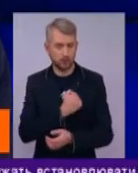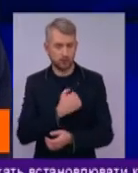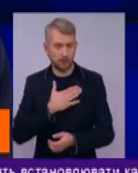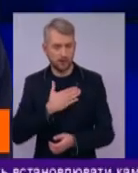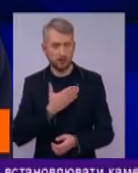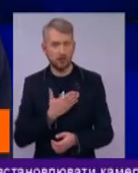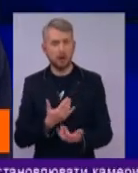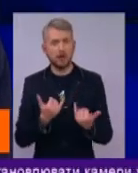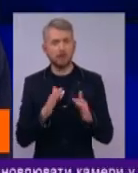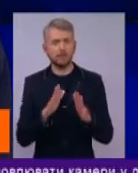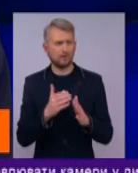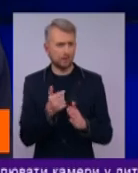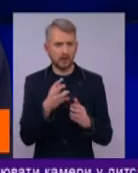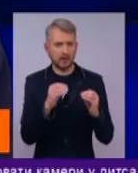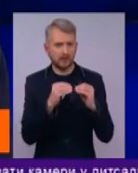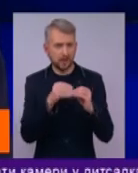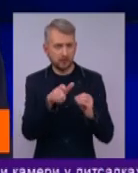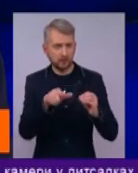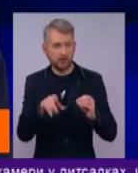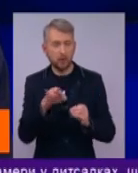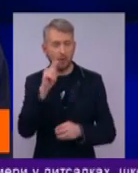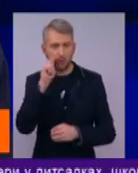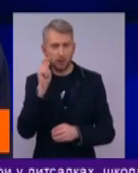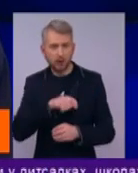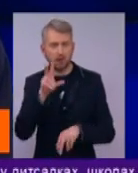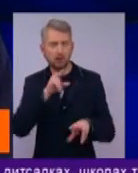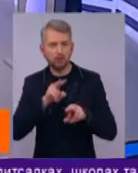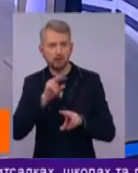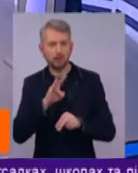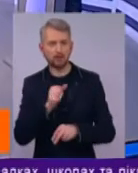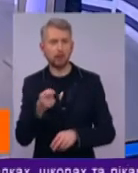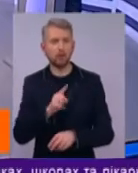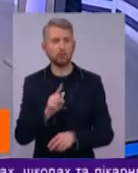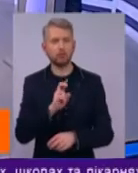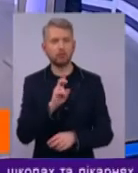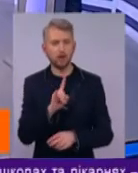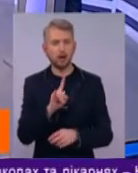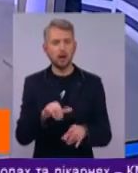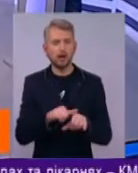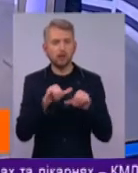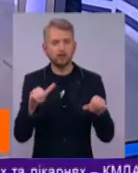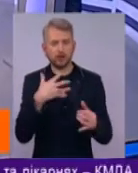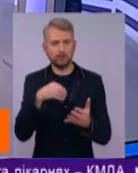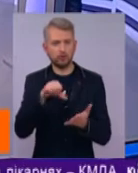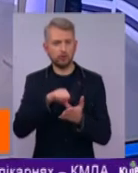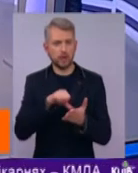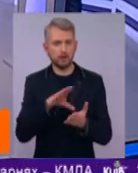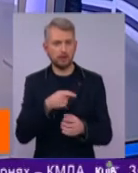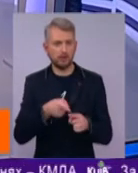правда, всего несколько десятков, но Украина рассчитывает на то, чтобы расширить свое участие в